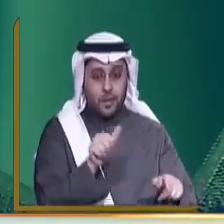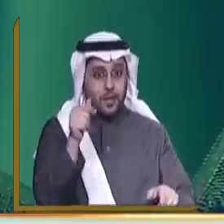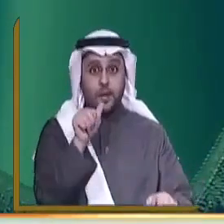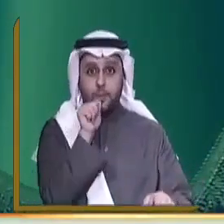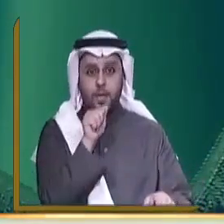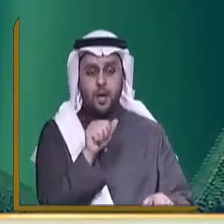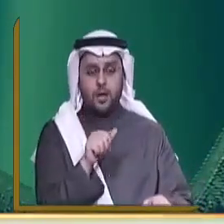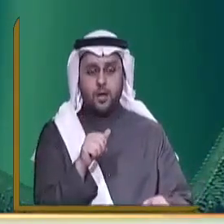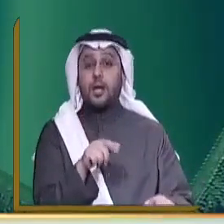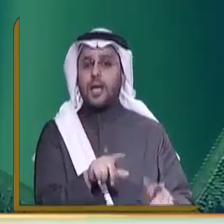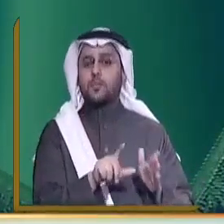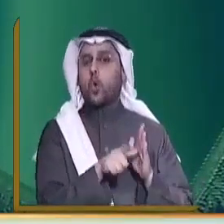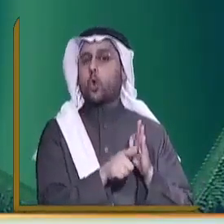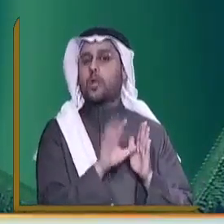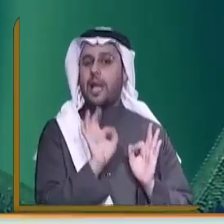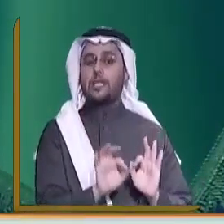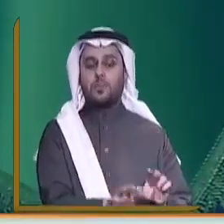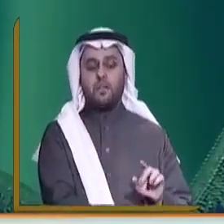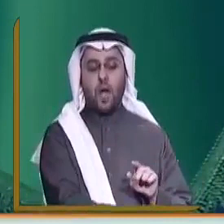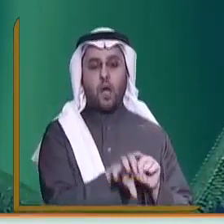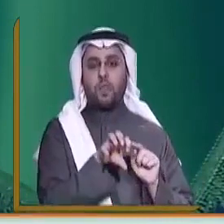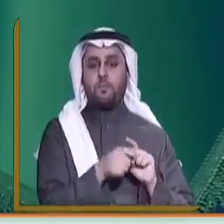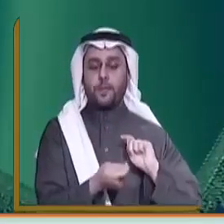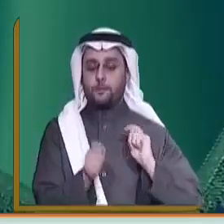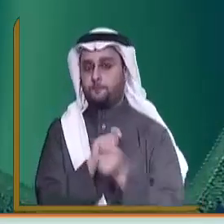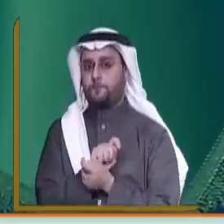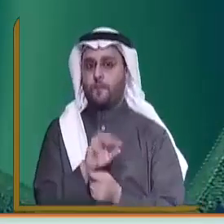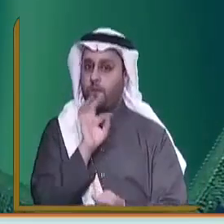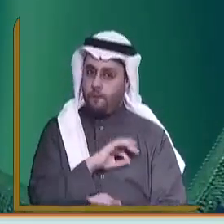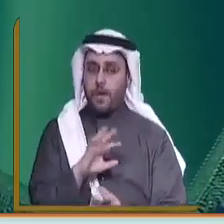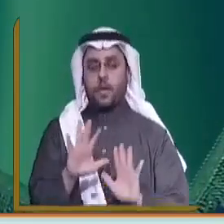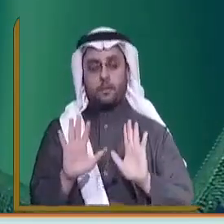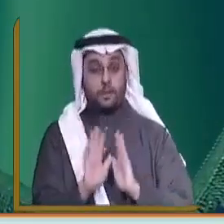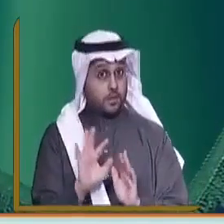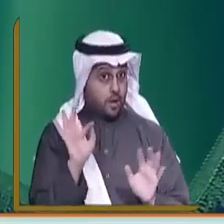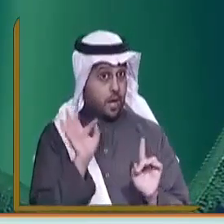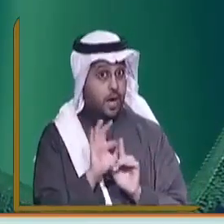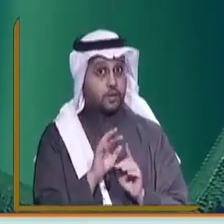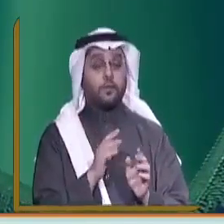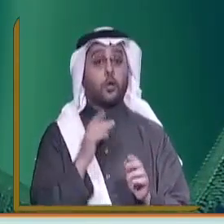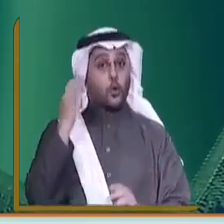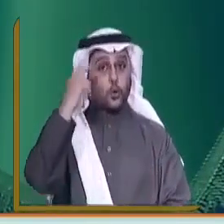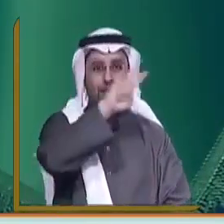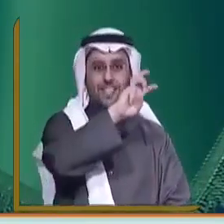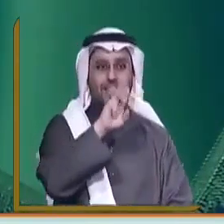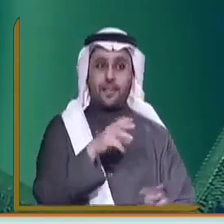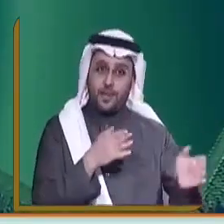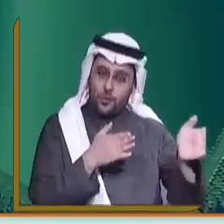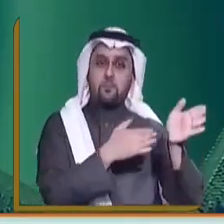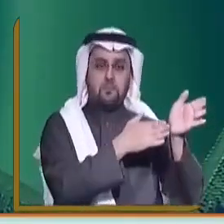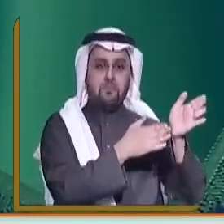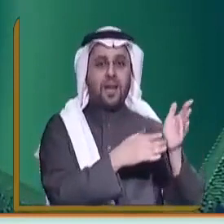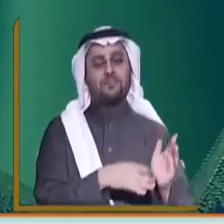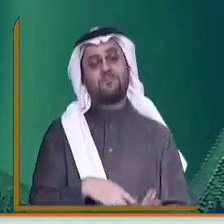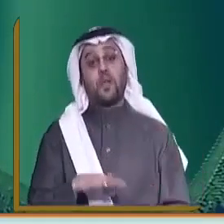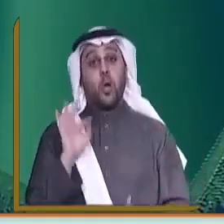شامله ومنظومه متكامله من التخطيط والعمل بما يتفق مع رؤيه المملكه 20 30